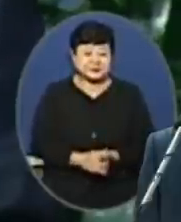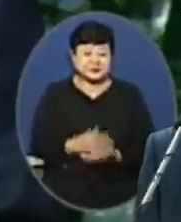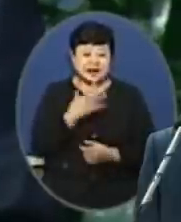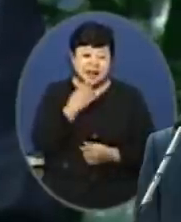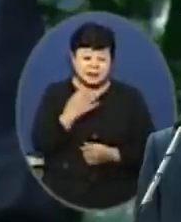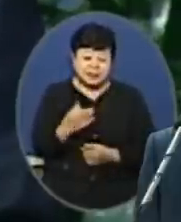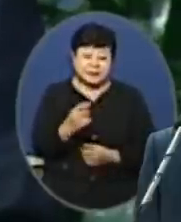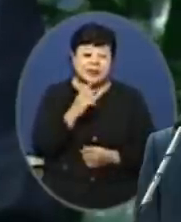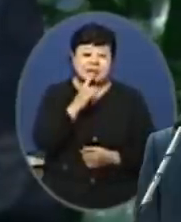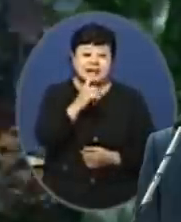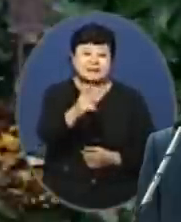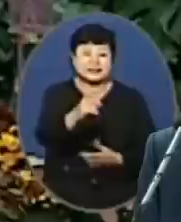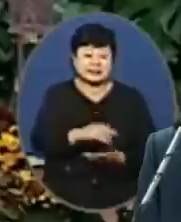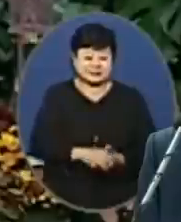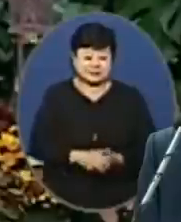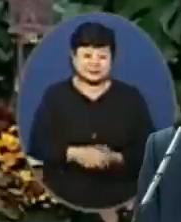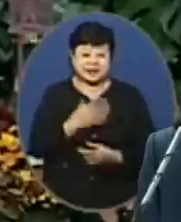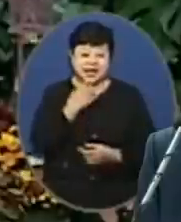아브라함에게 말씀하셨습니다.